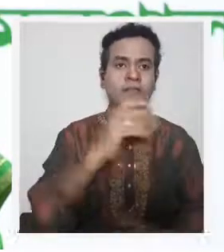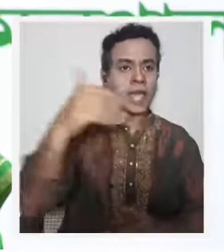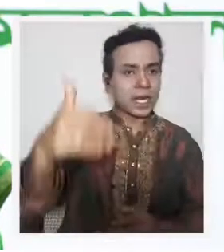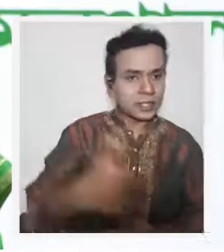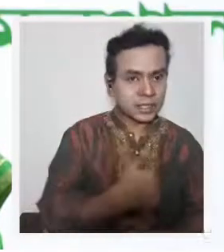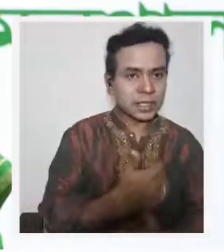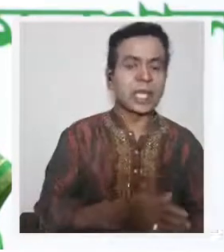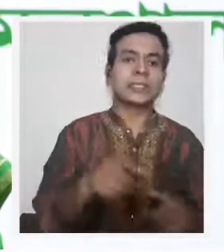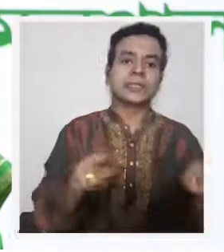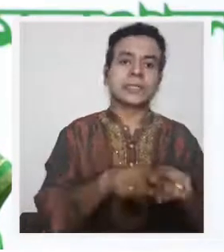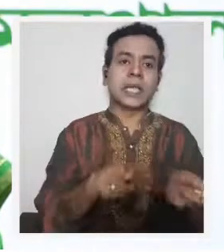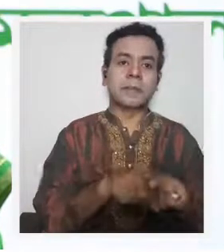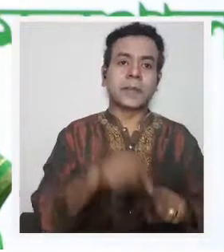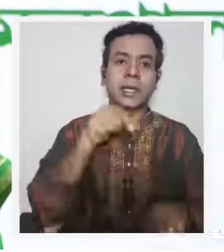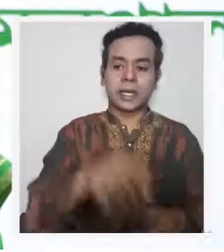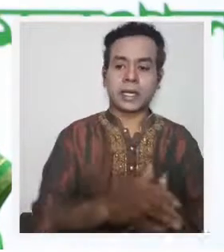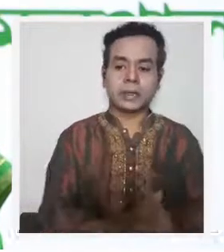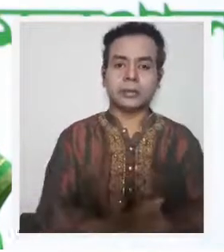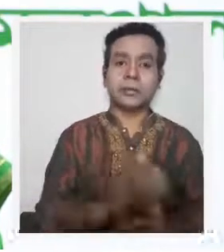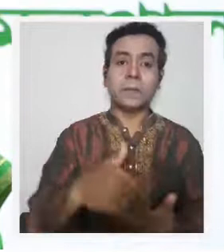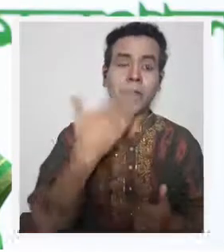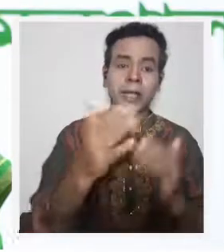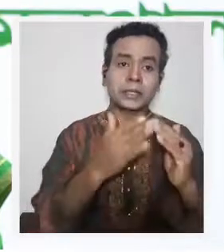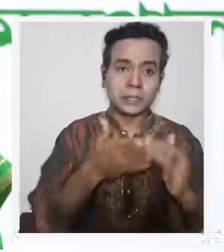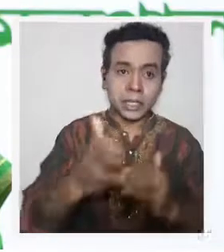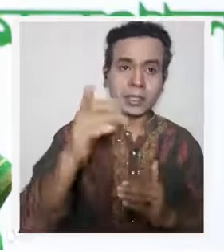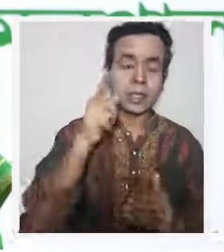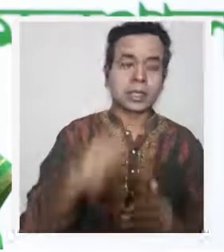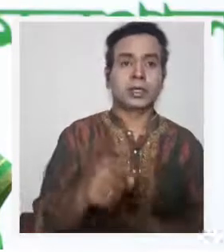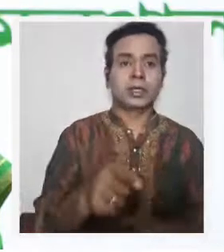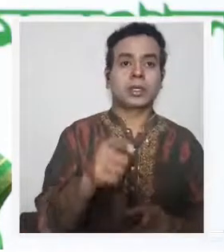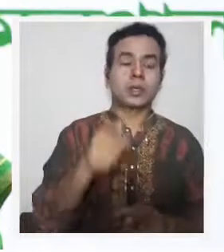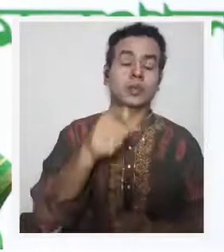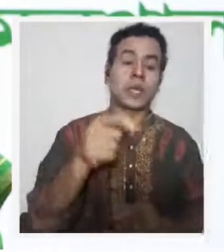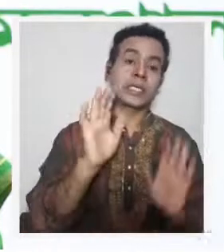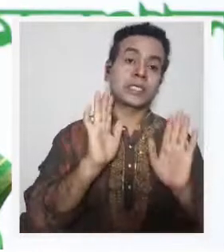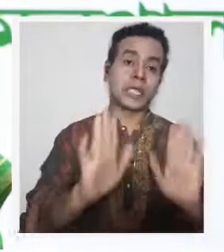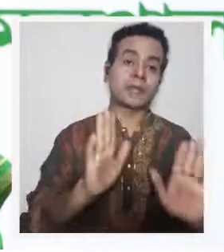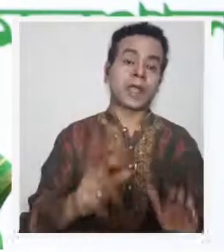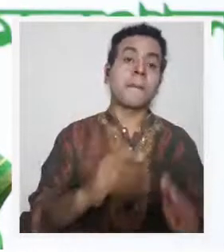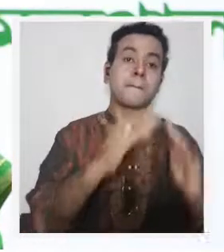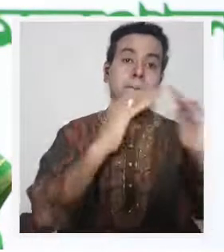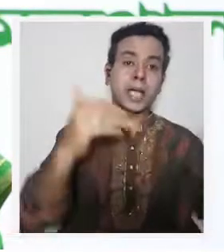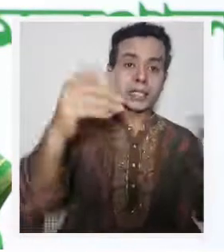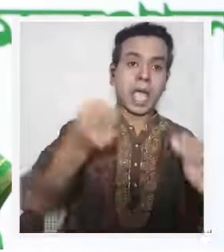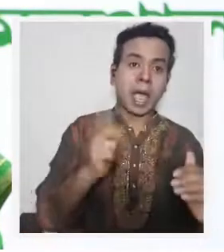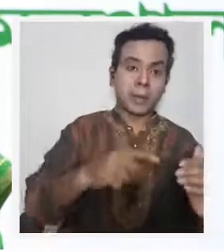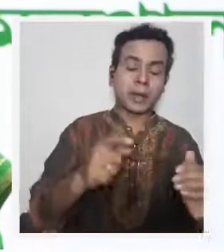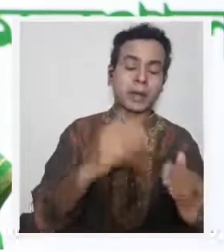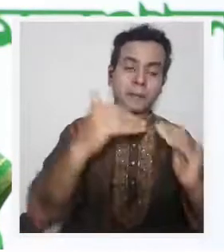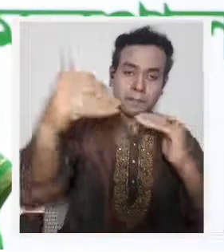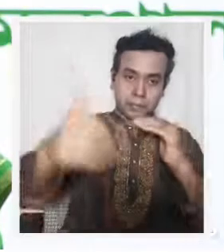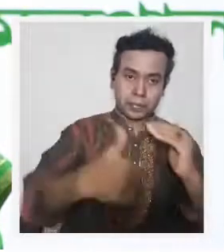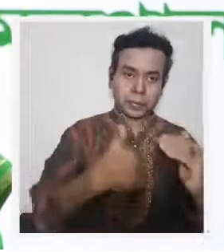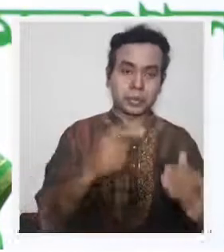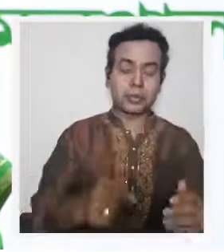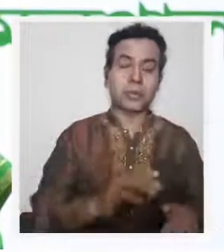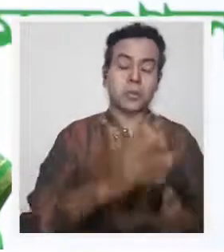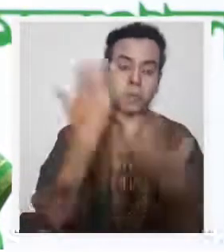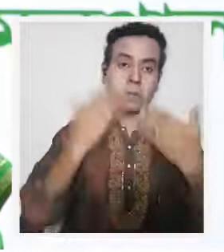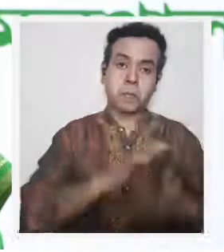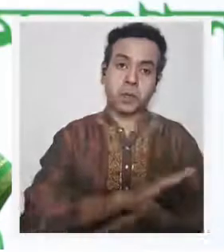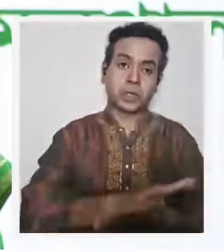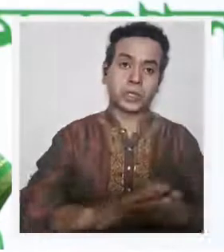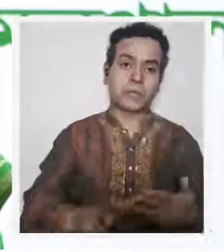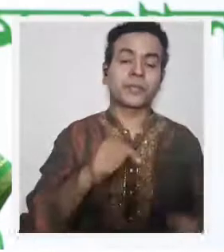হয়, যেমন আমাদের বাইরে যেতে হয়, আমরা আসলে জানি না যে আমি গোপনে অজান্তে আমার ভিতরে এই ভাইরাস বহন করছি কি